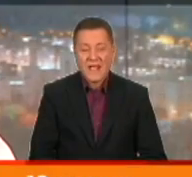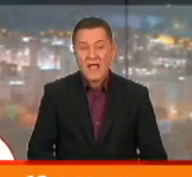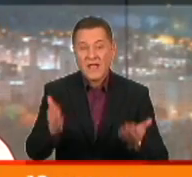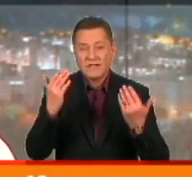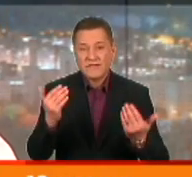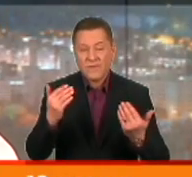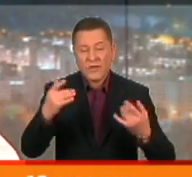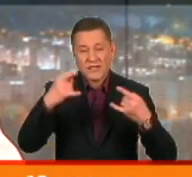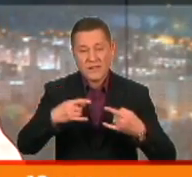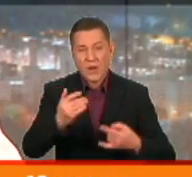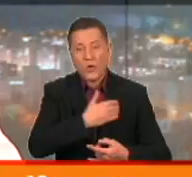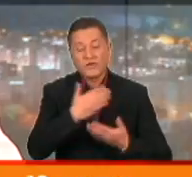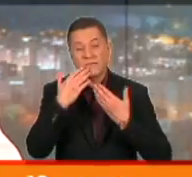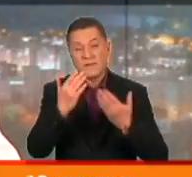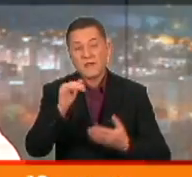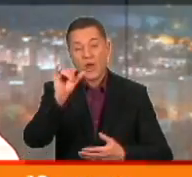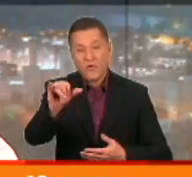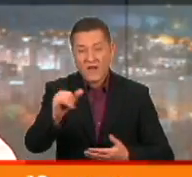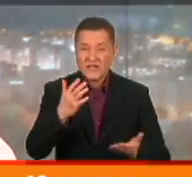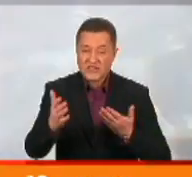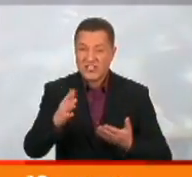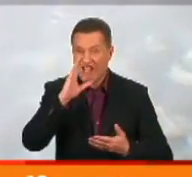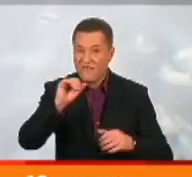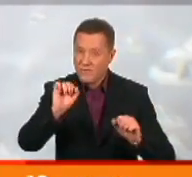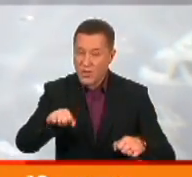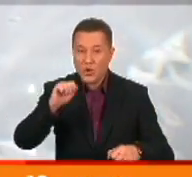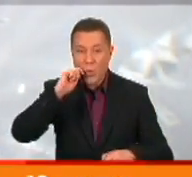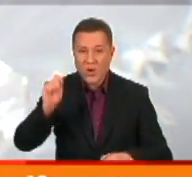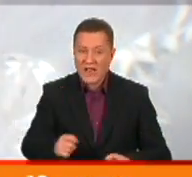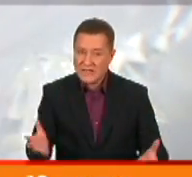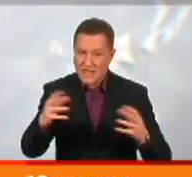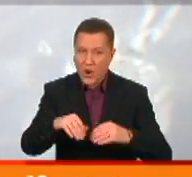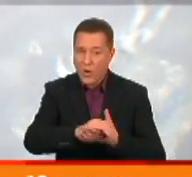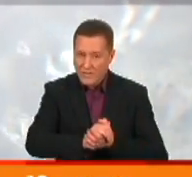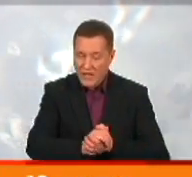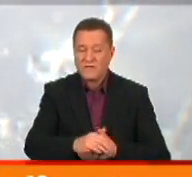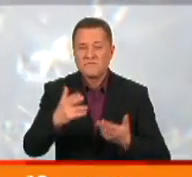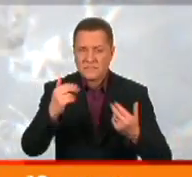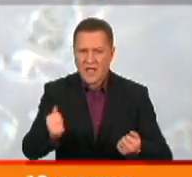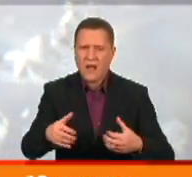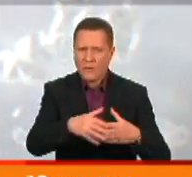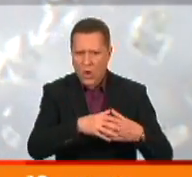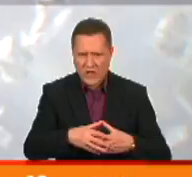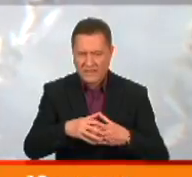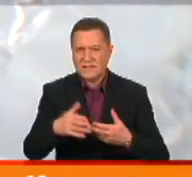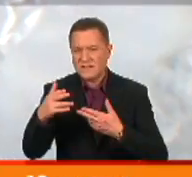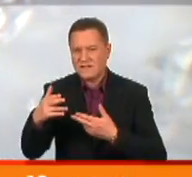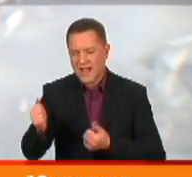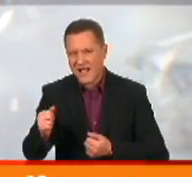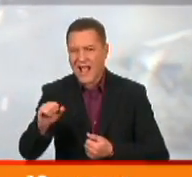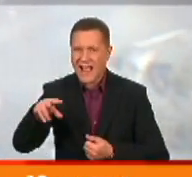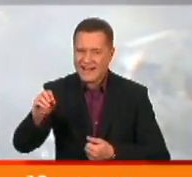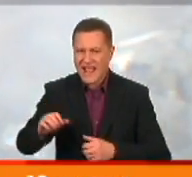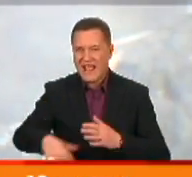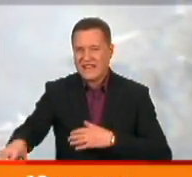Тож сьогодні у телепорталі хочемо запитати у вас, чи вміють українці об'єднуватися? Так, українці – колективісти, так, але лише